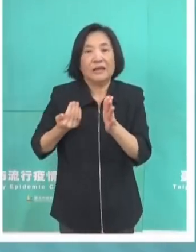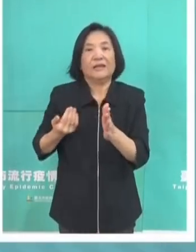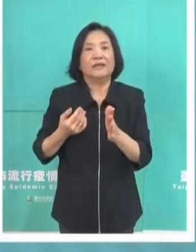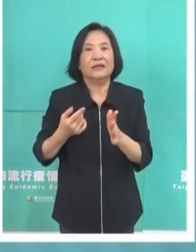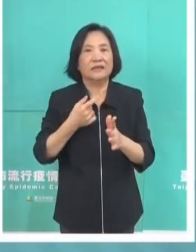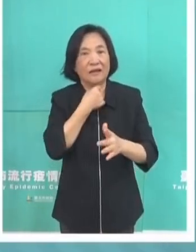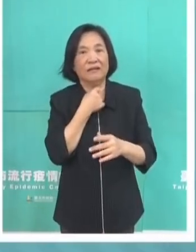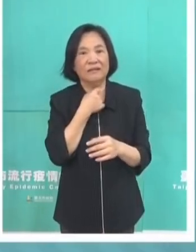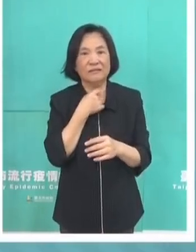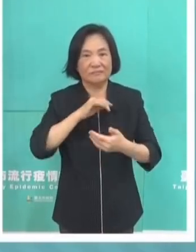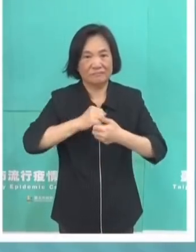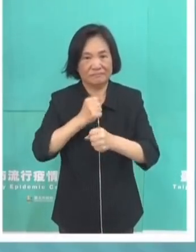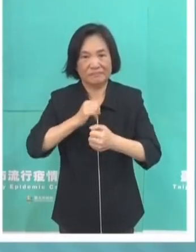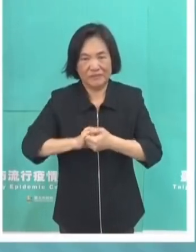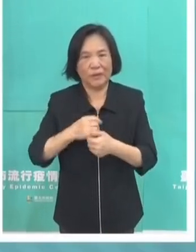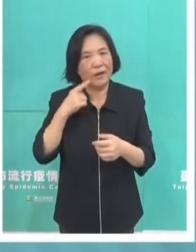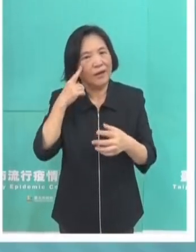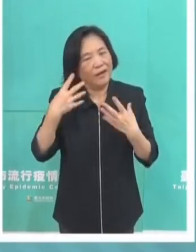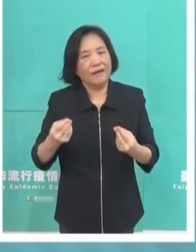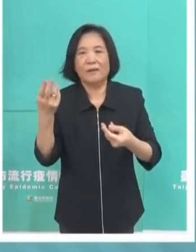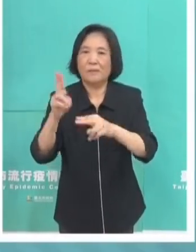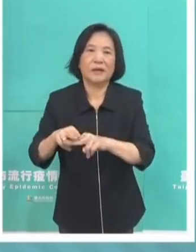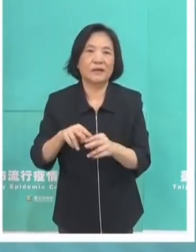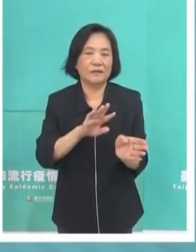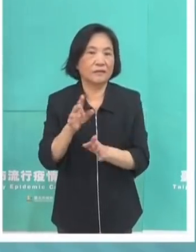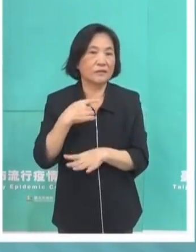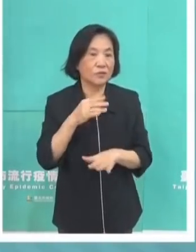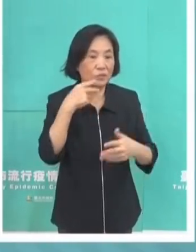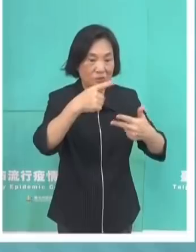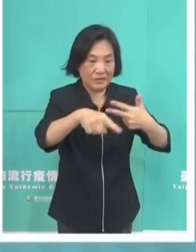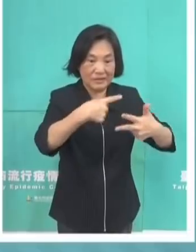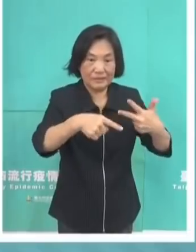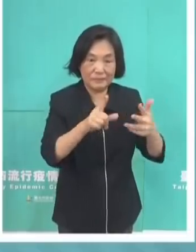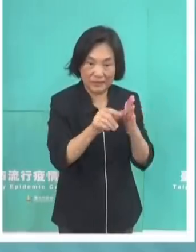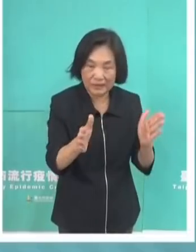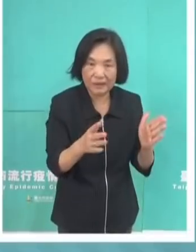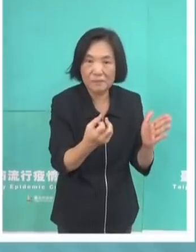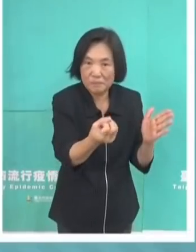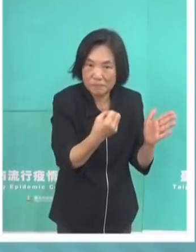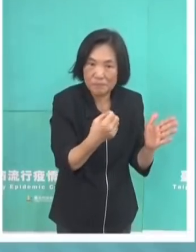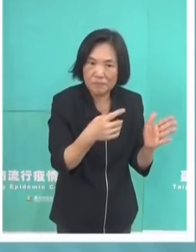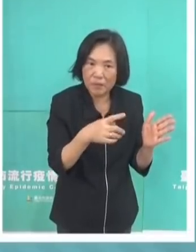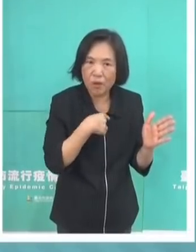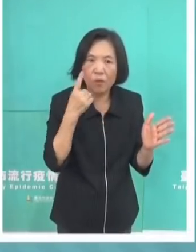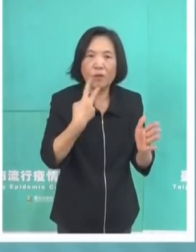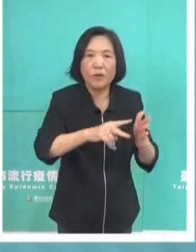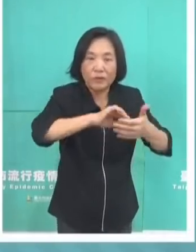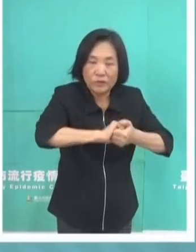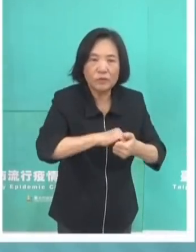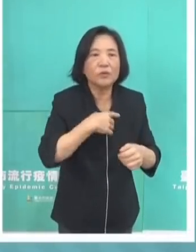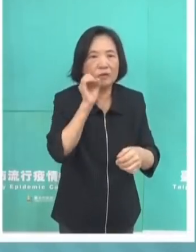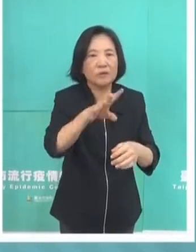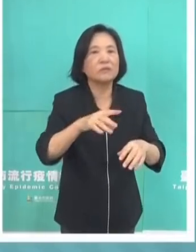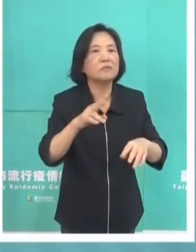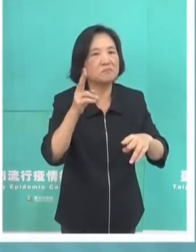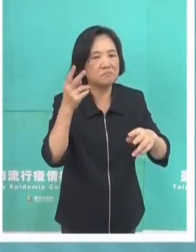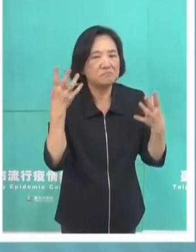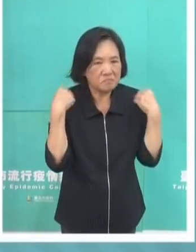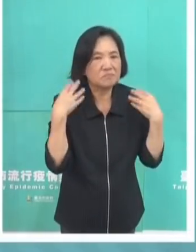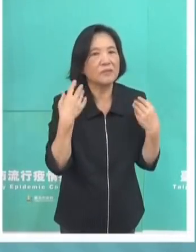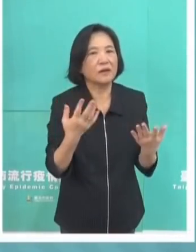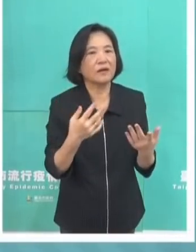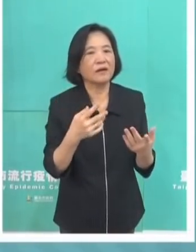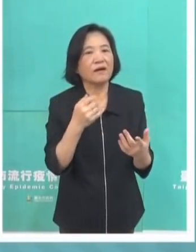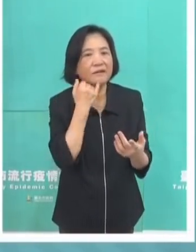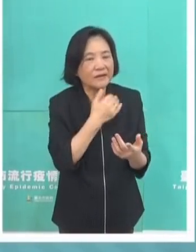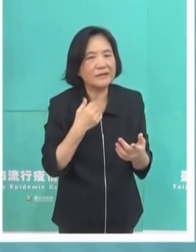前、一个礼拜前来决定，我就可以很精确的说台北灯节要办还是不要办。那、啊、当然是这样的，也有可能临时停